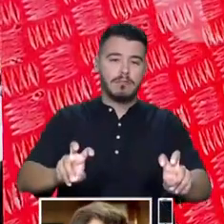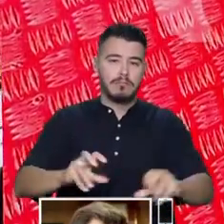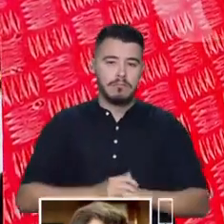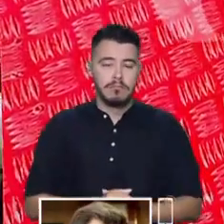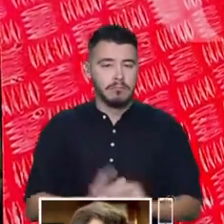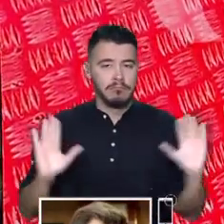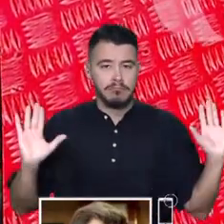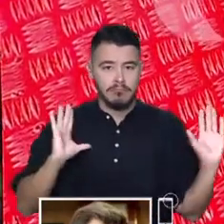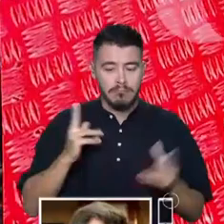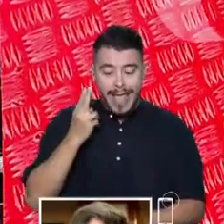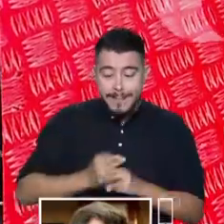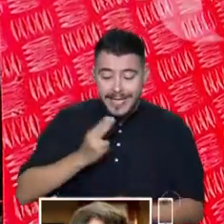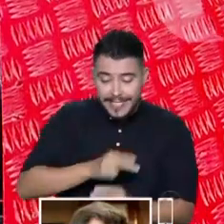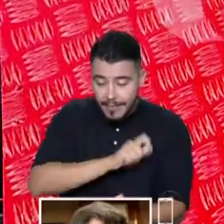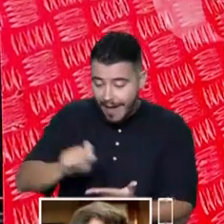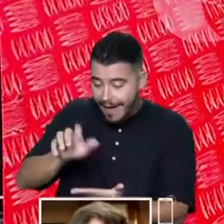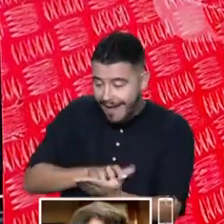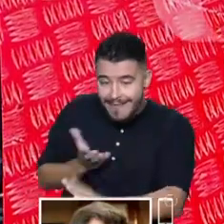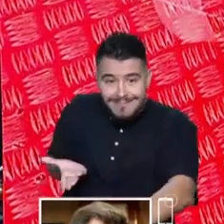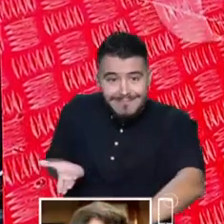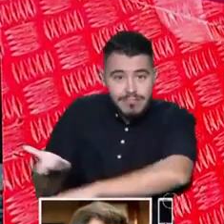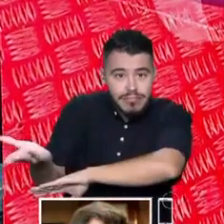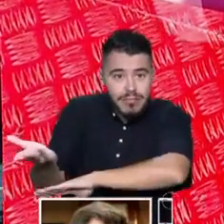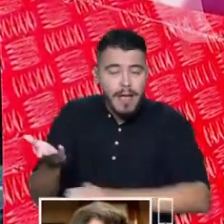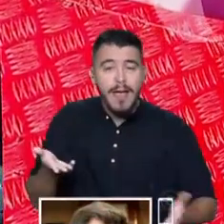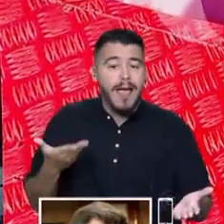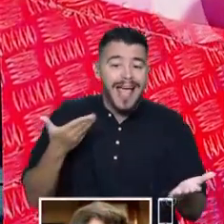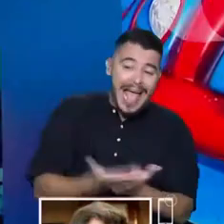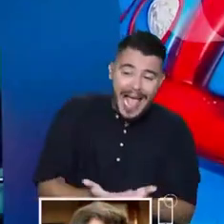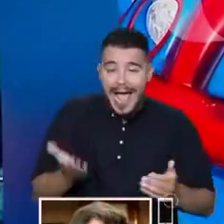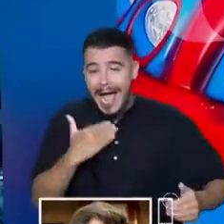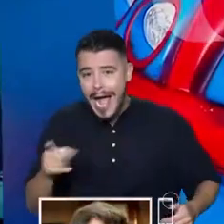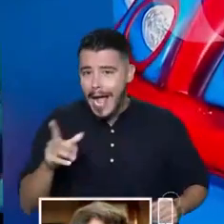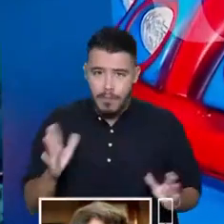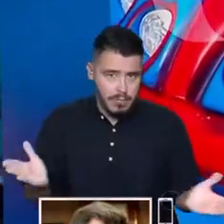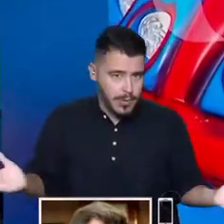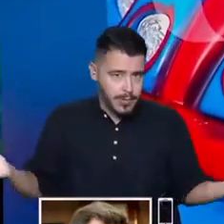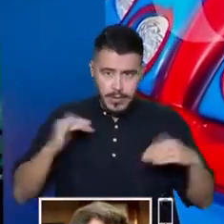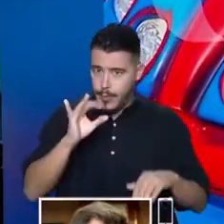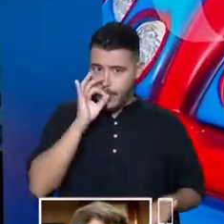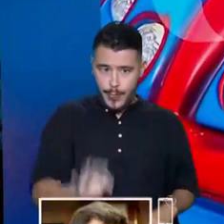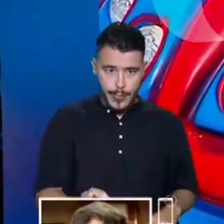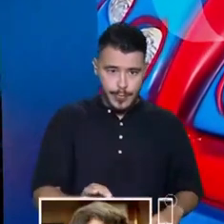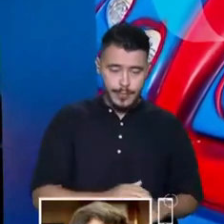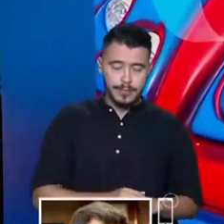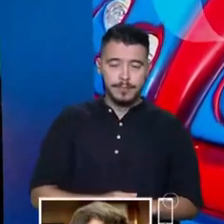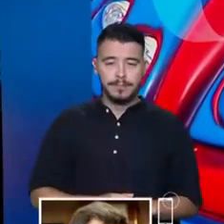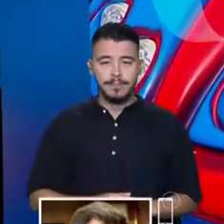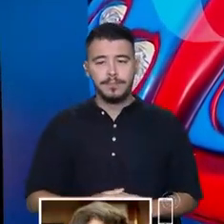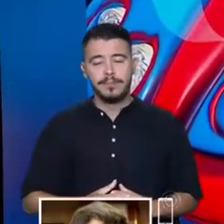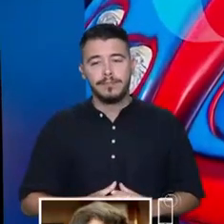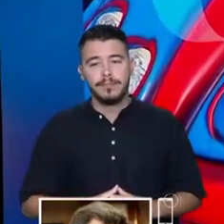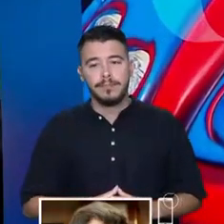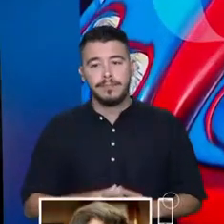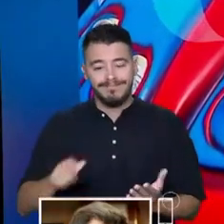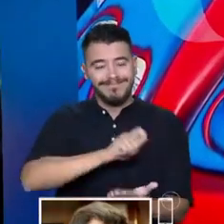τέτοια κατηγορία καμία. Εξετάστηκε ως ύποπτος, όχι ως κατηγορούμενος, όπως απαιτείται. Ναι. Και η